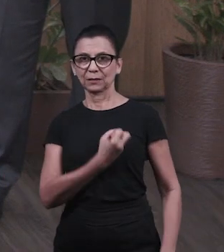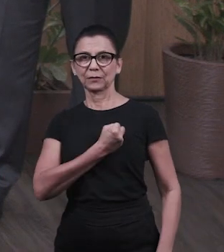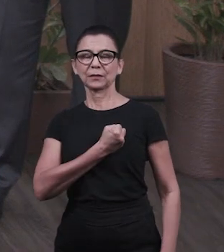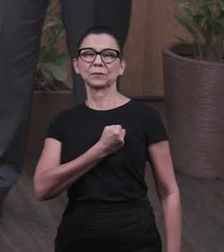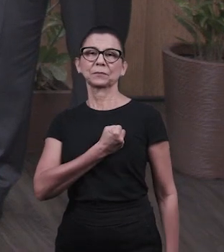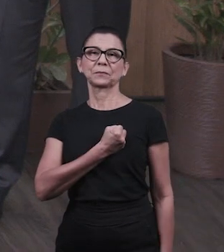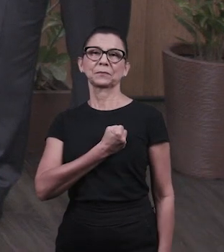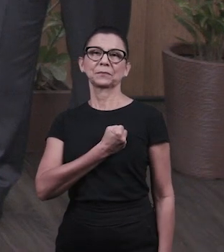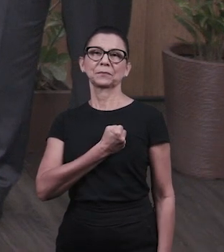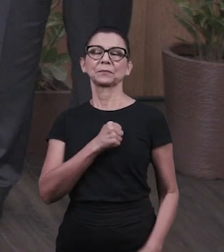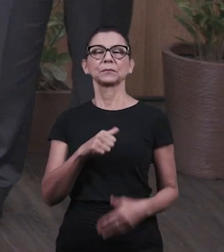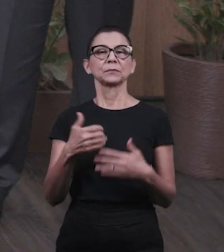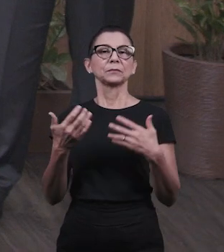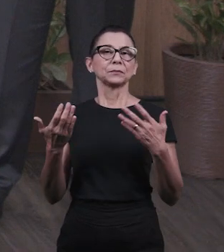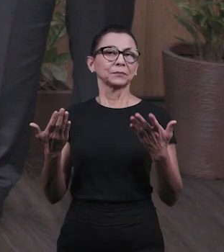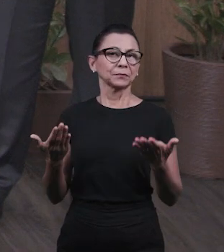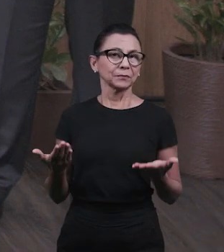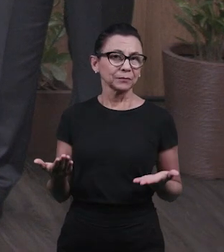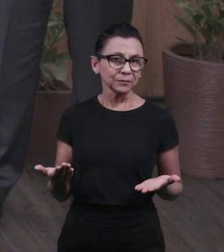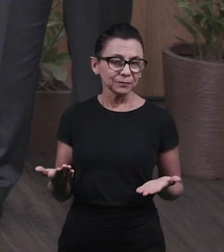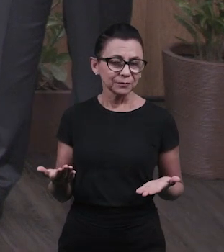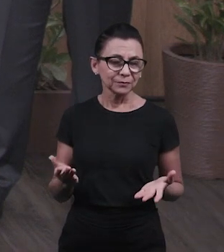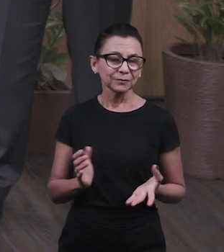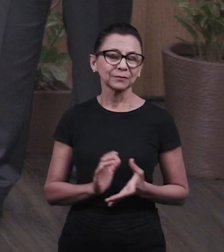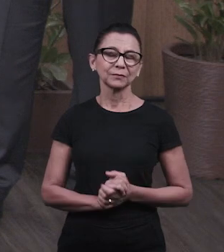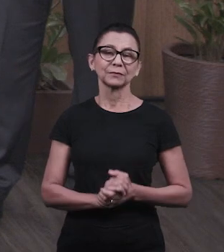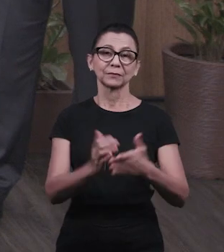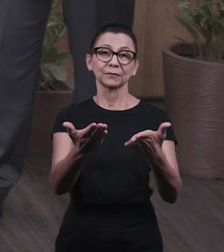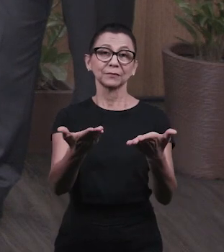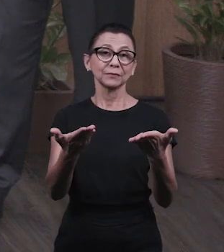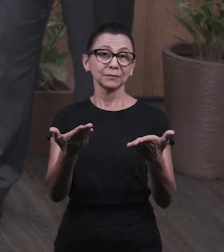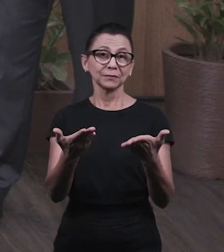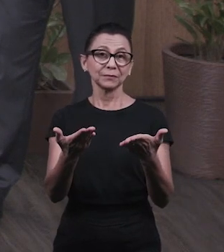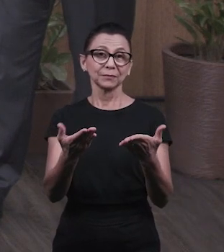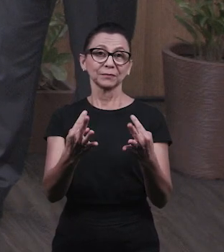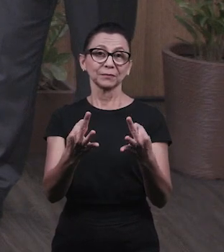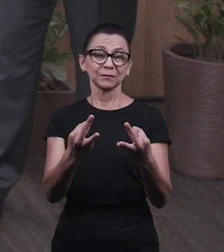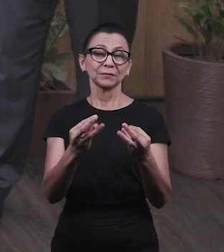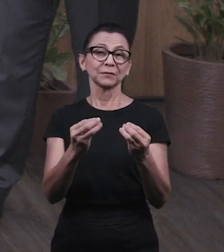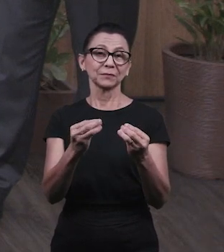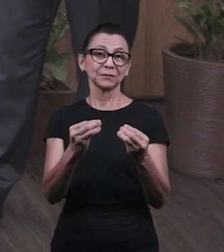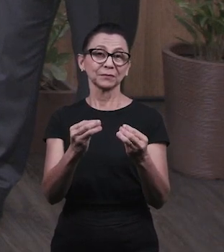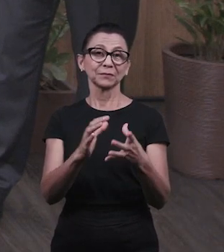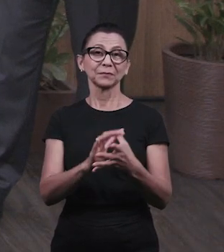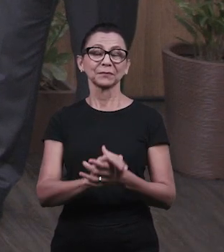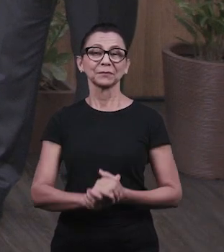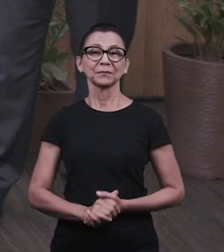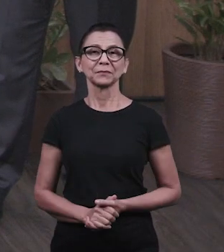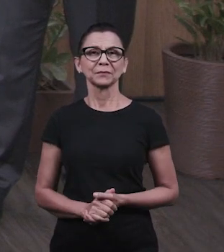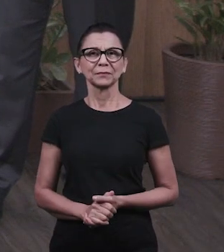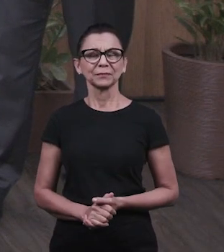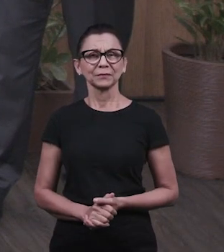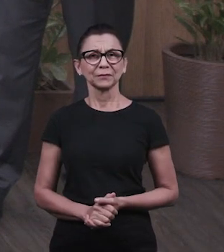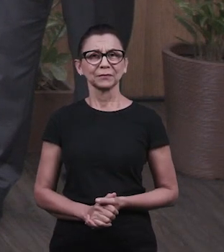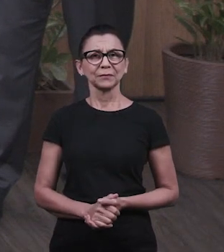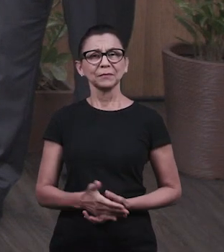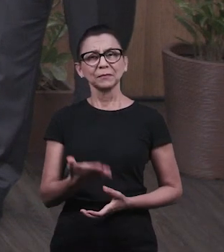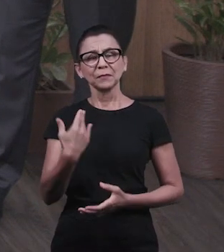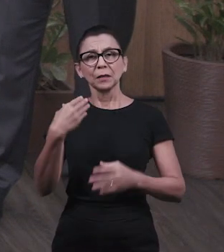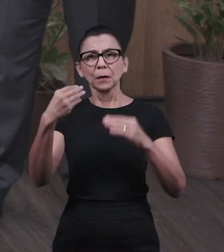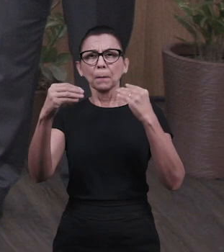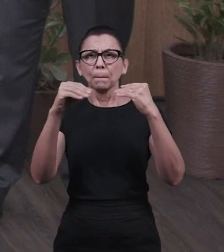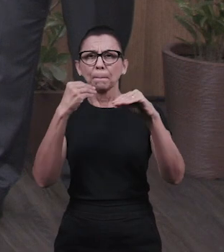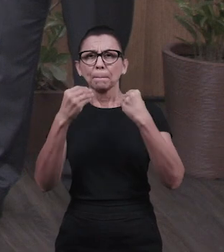То есть я приглашаю всех вас. Присылайте нам ваши комментарии, присылайте нам